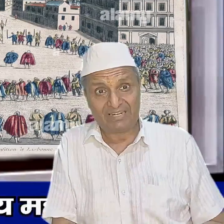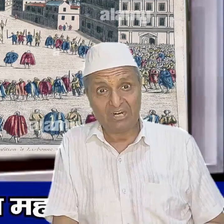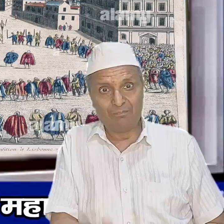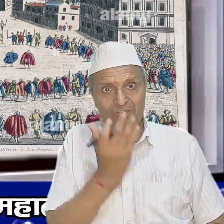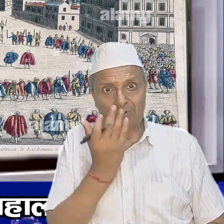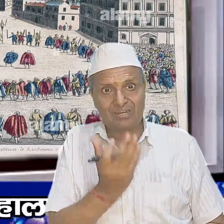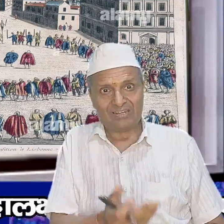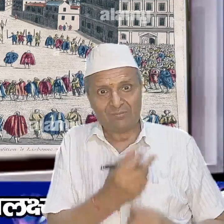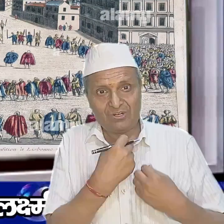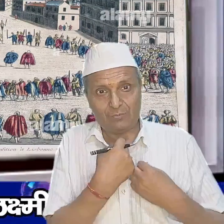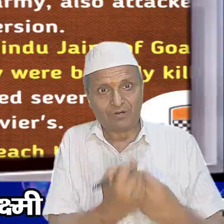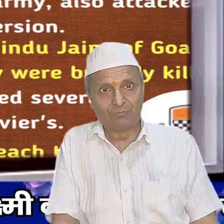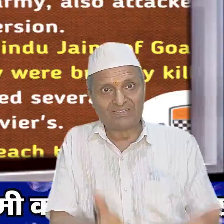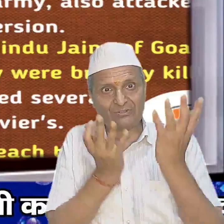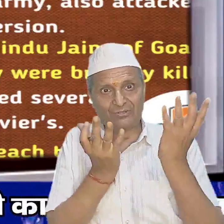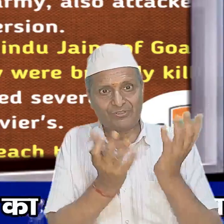15 मार्च 1541।